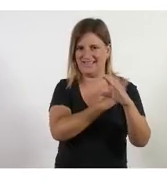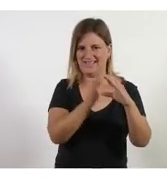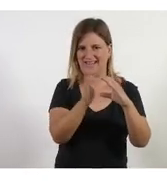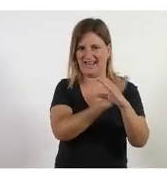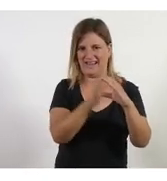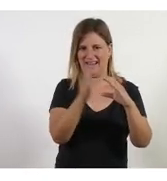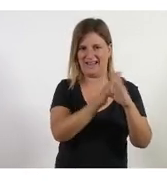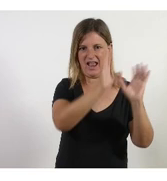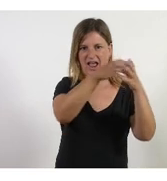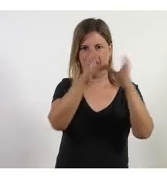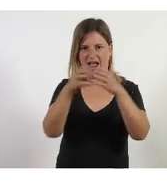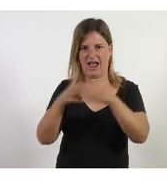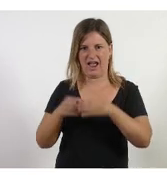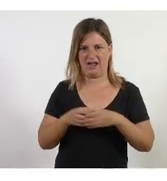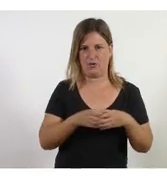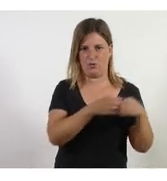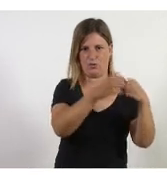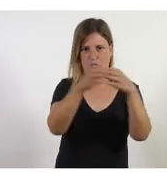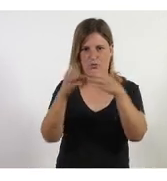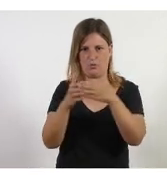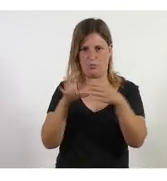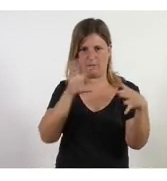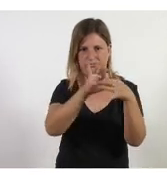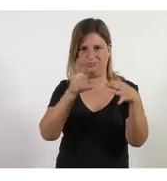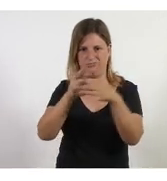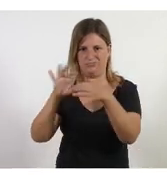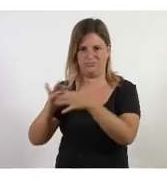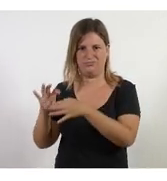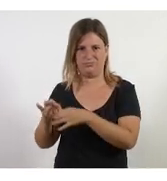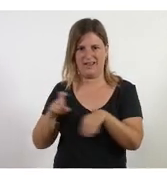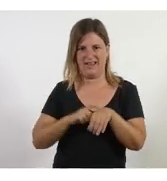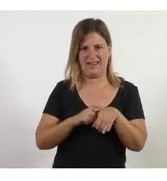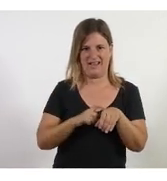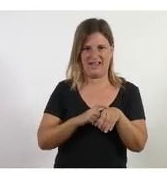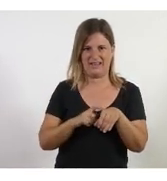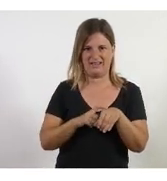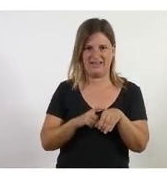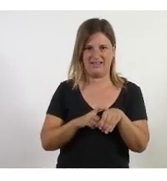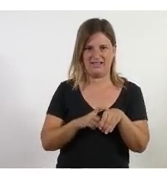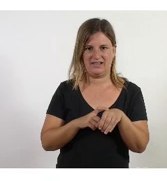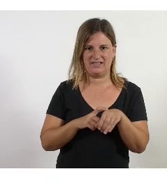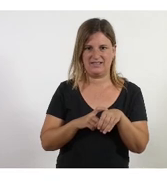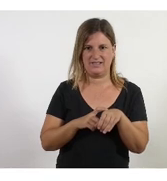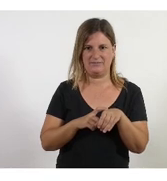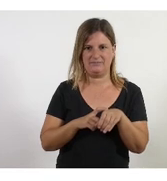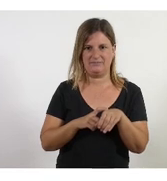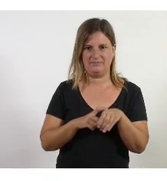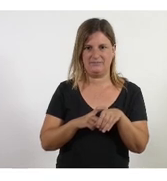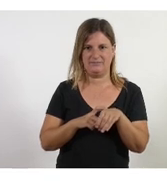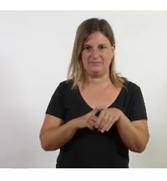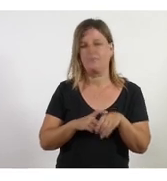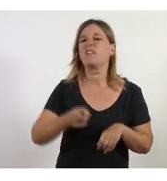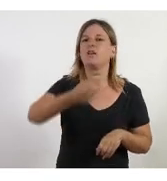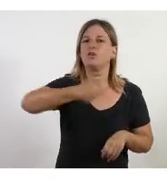Agrupa entre grups, taxonomitza, que fa grups en la seva diferència. Vale? Doncs la